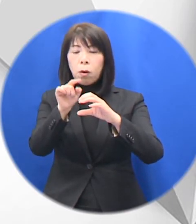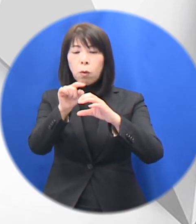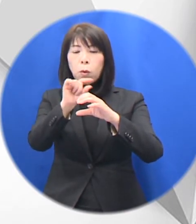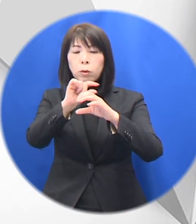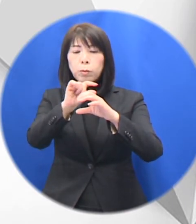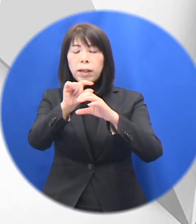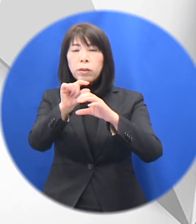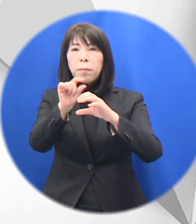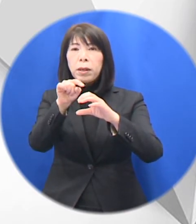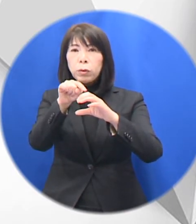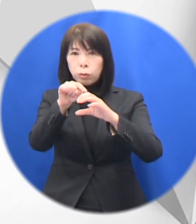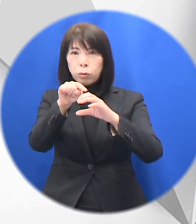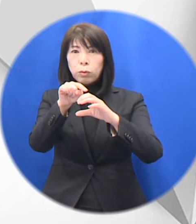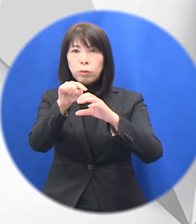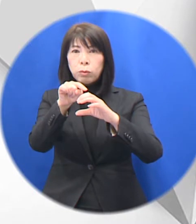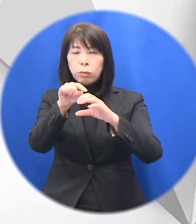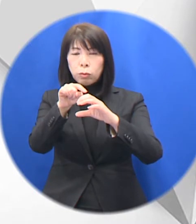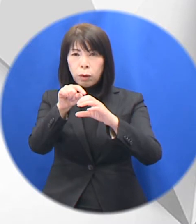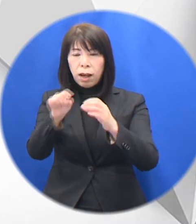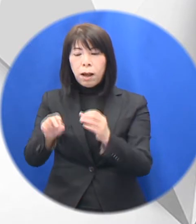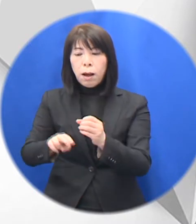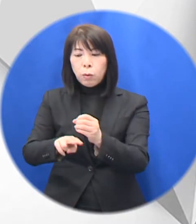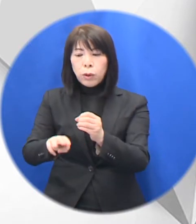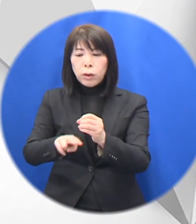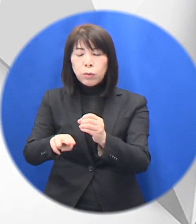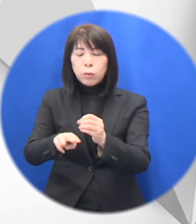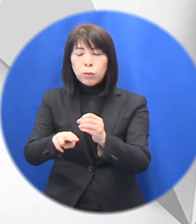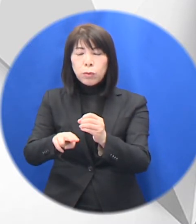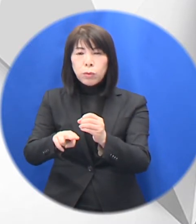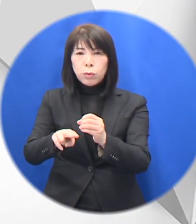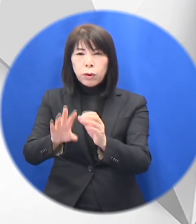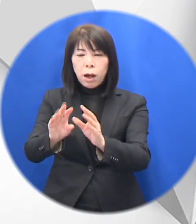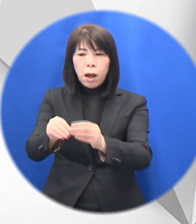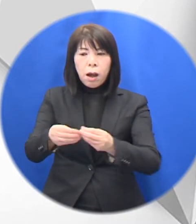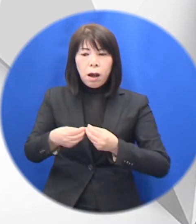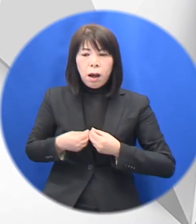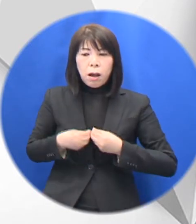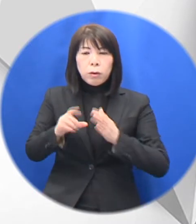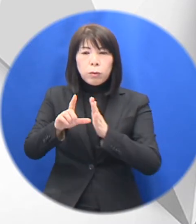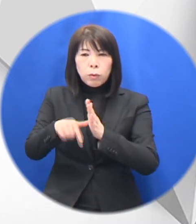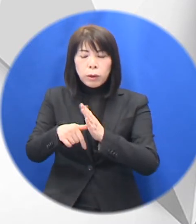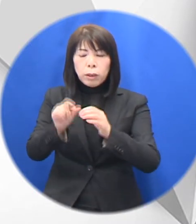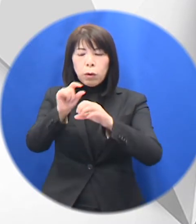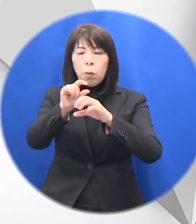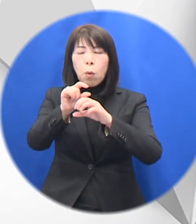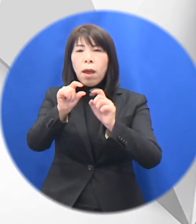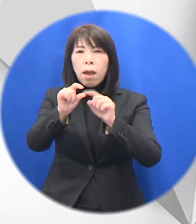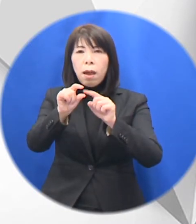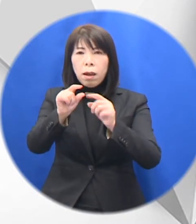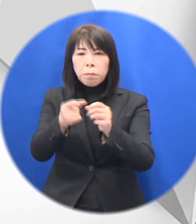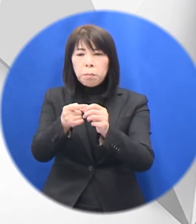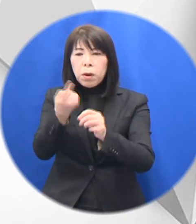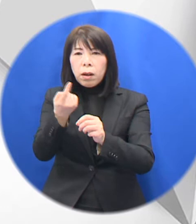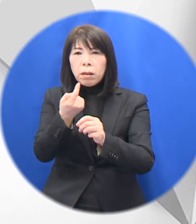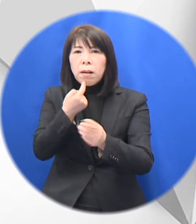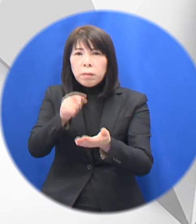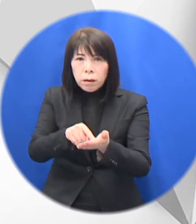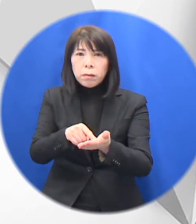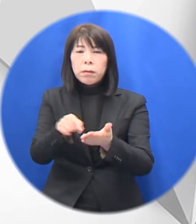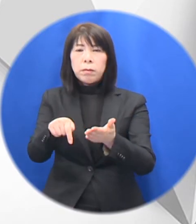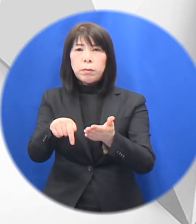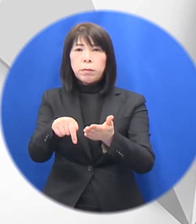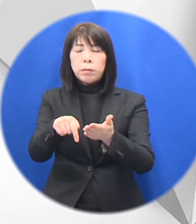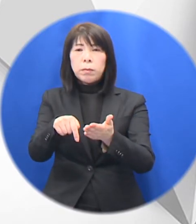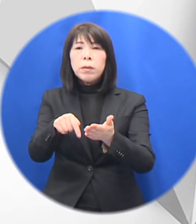このスパイクタンパク質はウイルスが人の細胞に入るための鍵となります。新型コロナウイルス